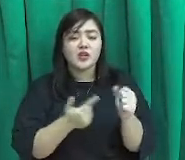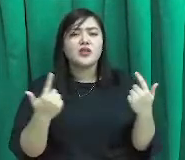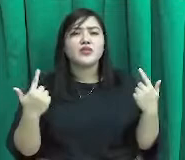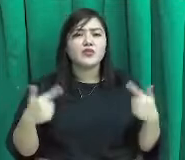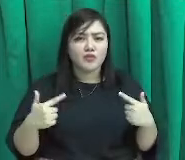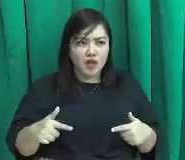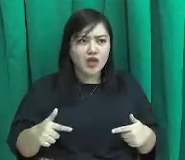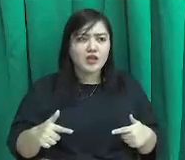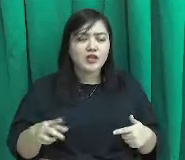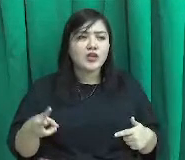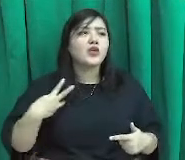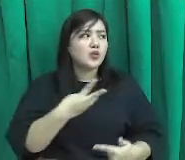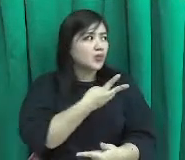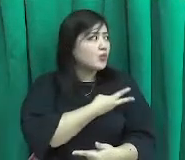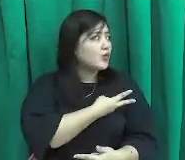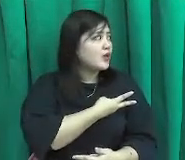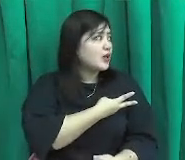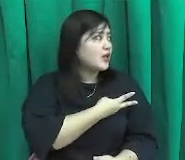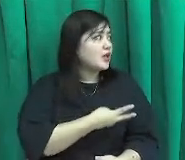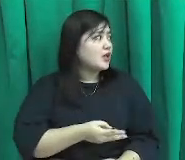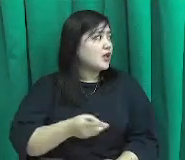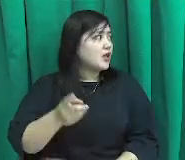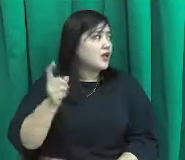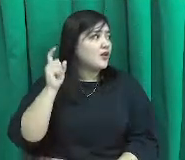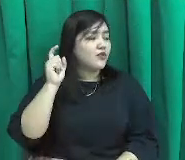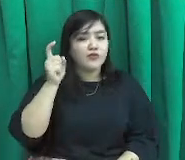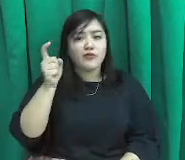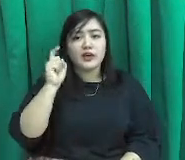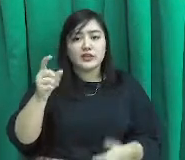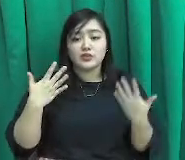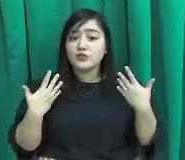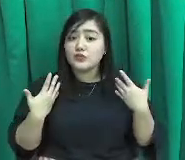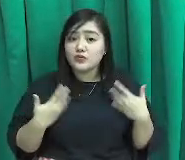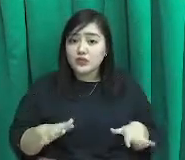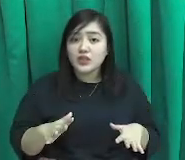walang-walang hanggang... Sa makatuwid, Sir Dennis, dahil sa